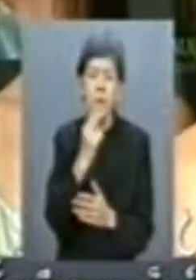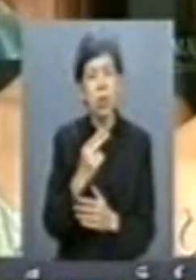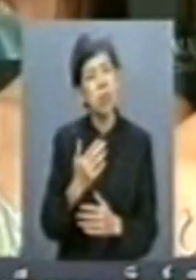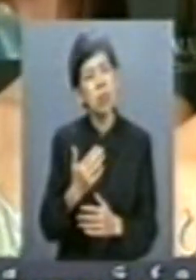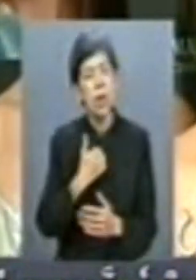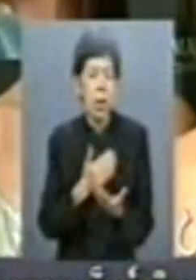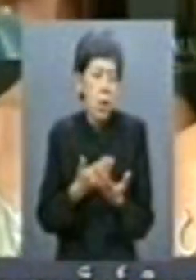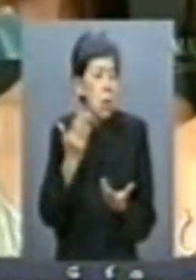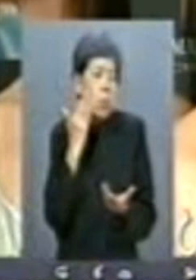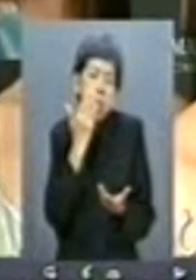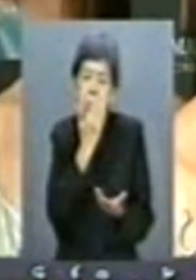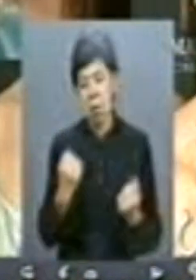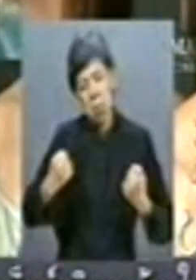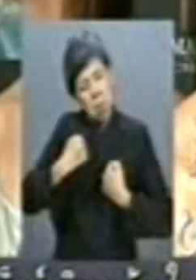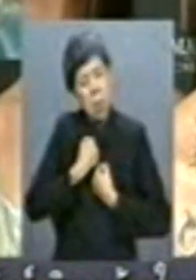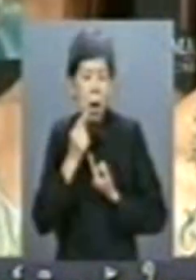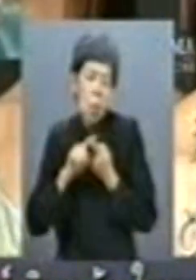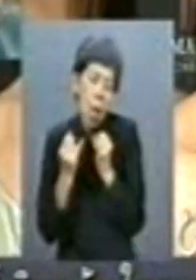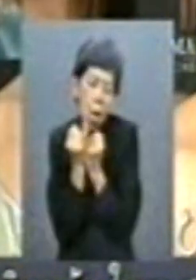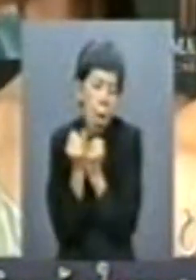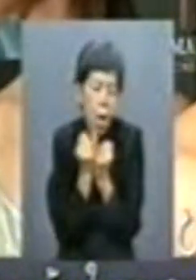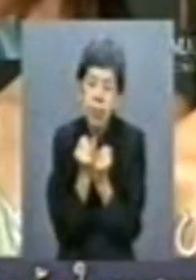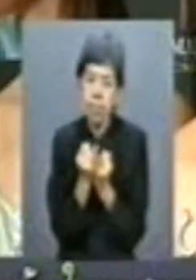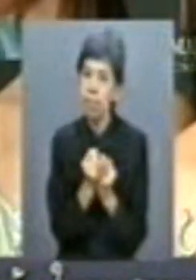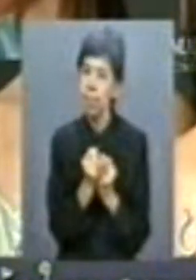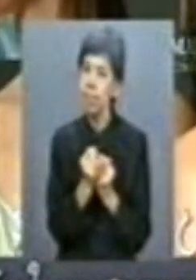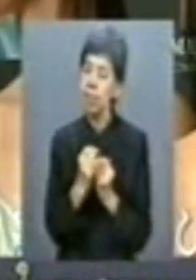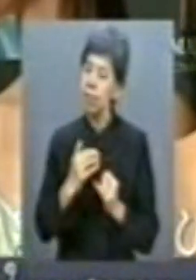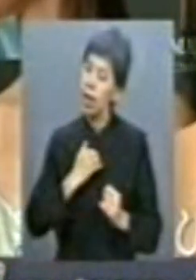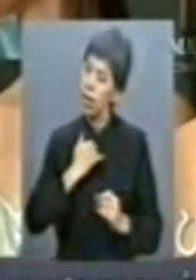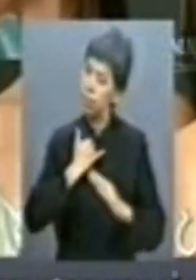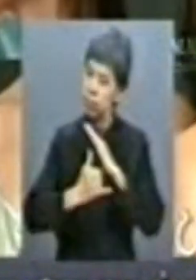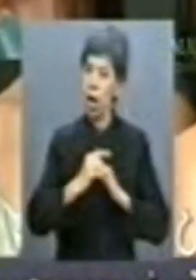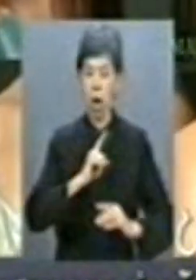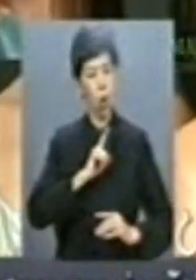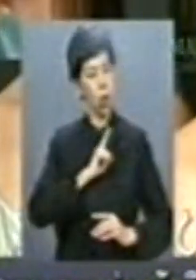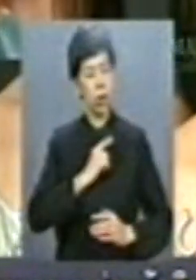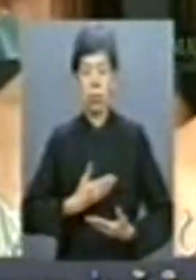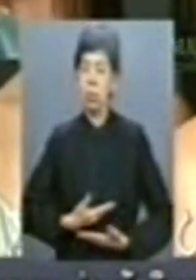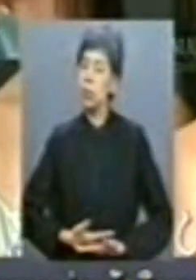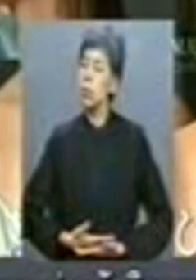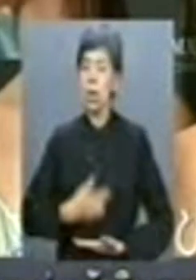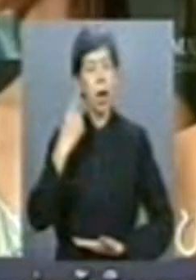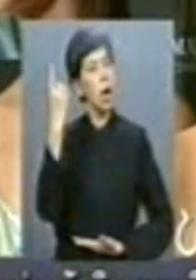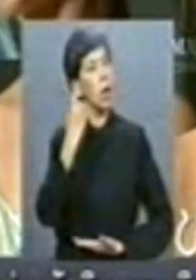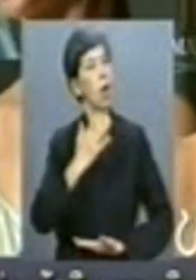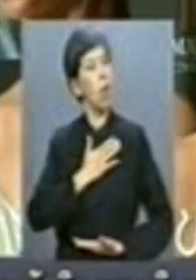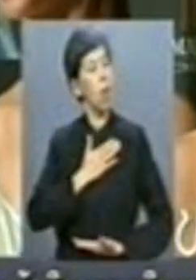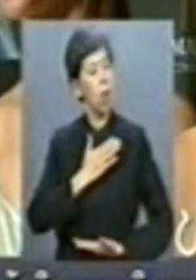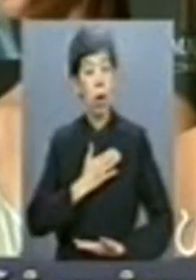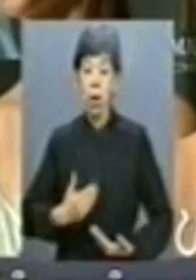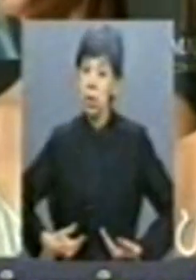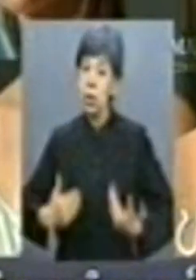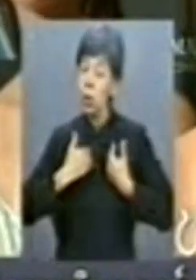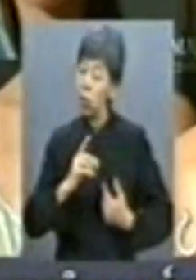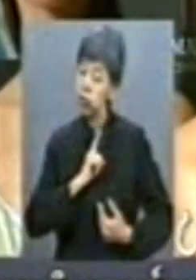มยึดติดกับการต้องอยู่กับเพื่อนตลอดเวลาแต่การได้เหมือนปูเป็นคนที่ชอบเล่นโยคะชอบนั่งสมาธิชอบท่องเที่ยวการที่ได้ใช้เวลากับตัวเ